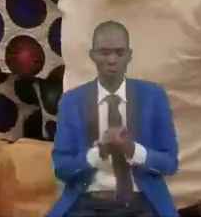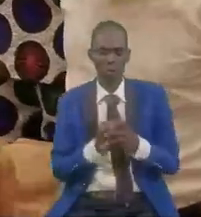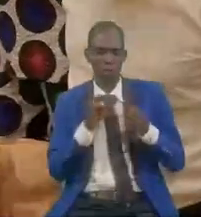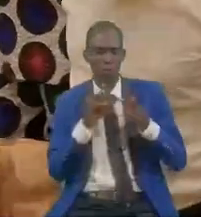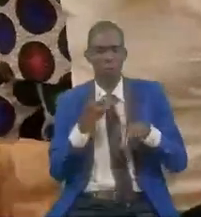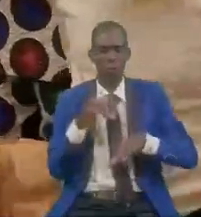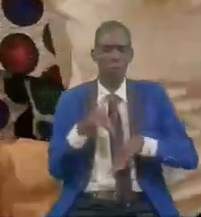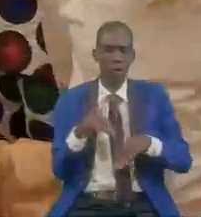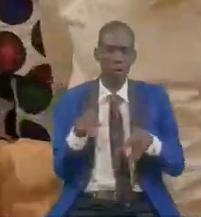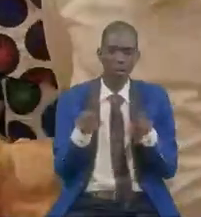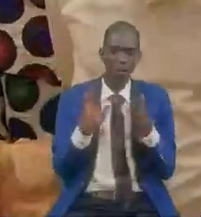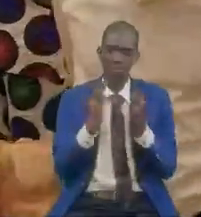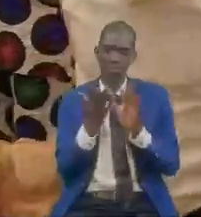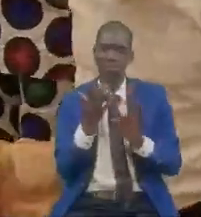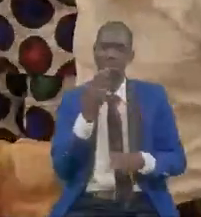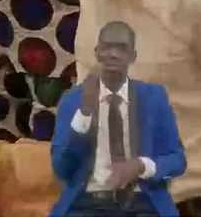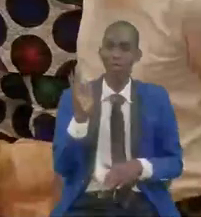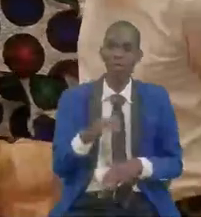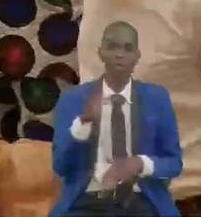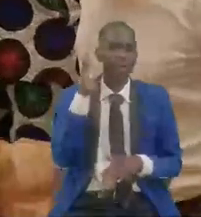seront purifiées.